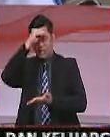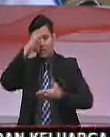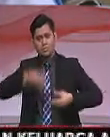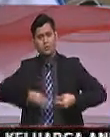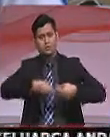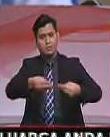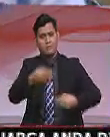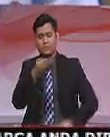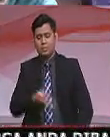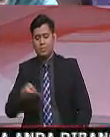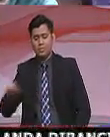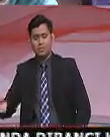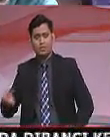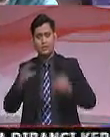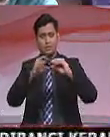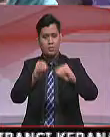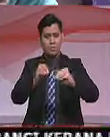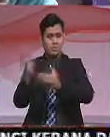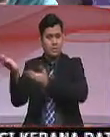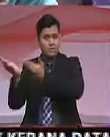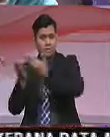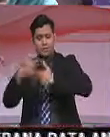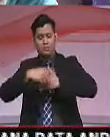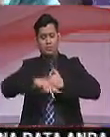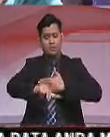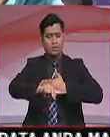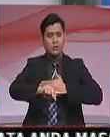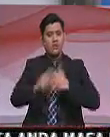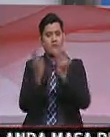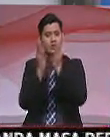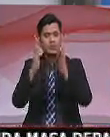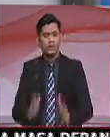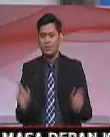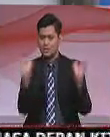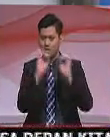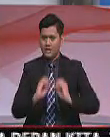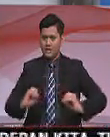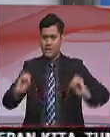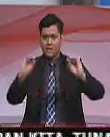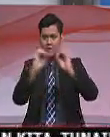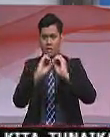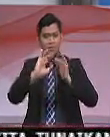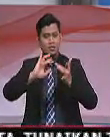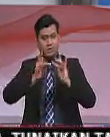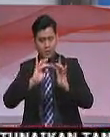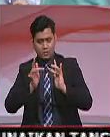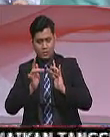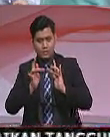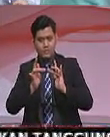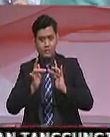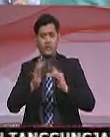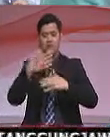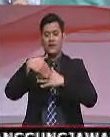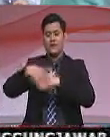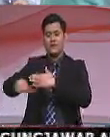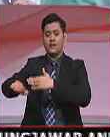bahan pembelajaran murid melalui perkhidmatan pos kepada murid yang tidak mempunyai kelengkapan teknologi berkaitan. Ia juga dihantar melalui